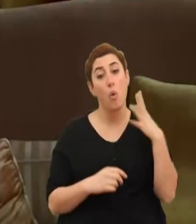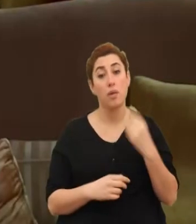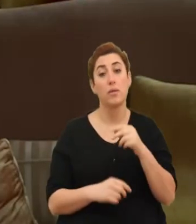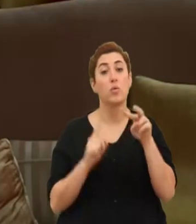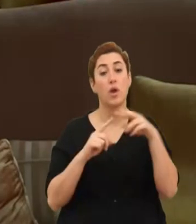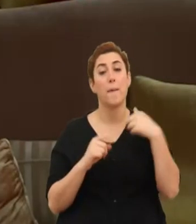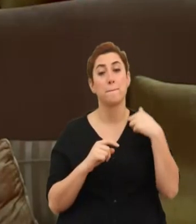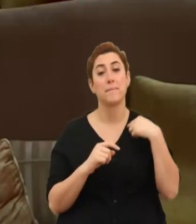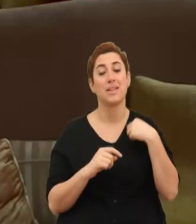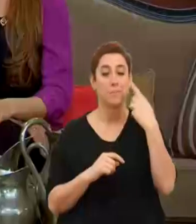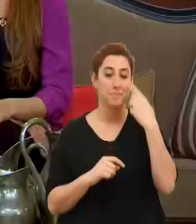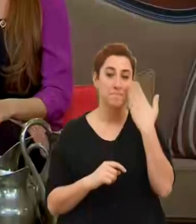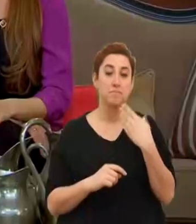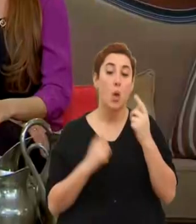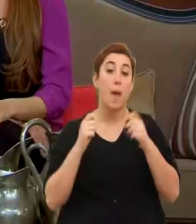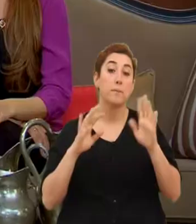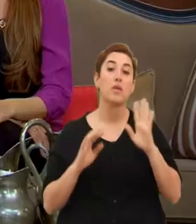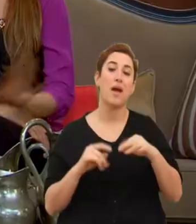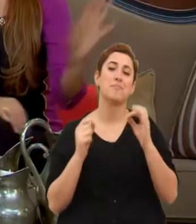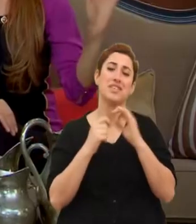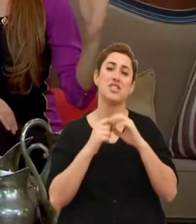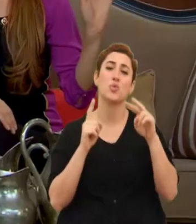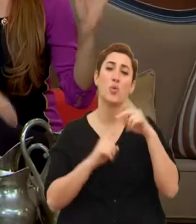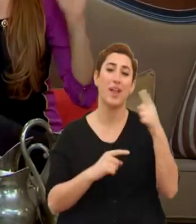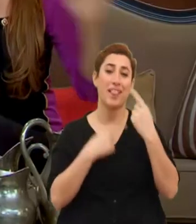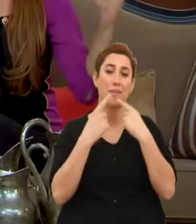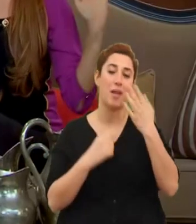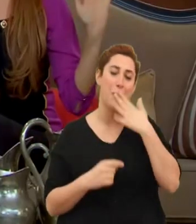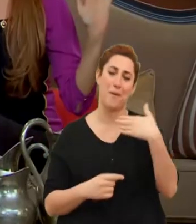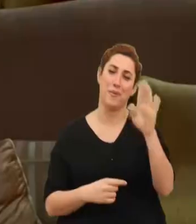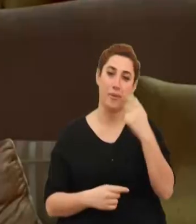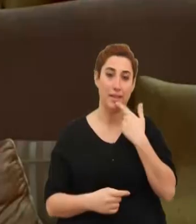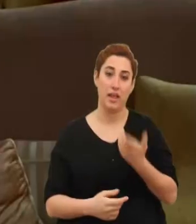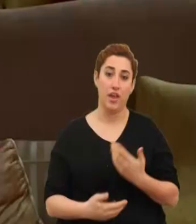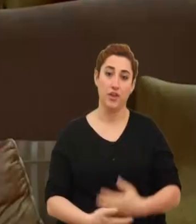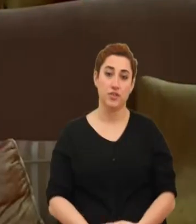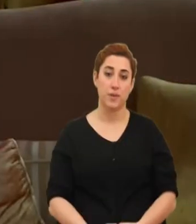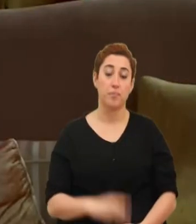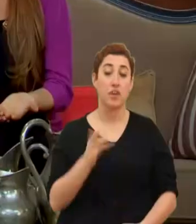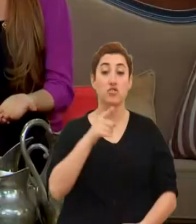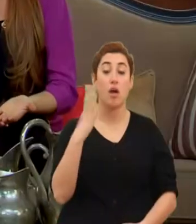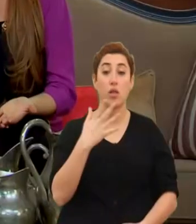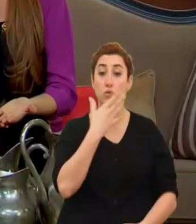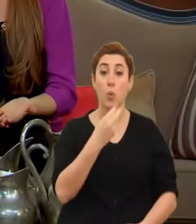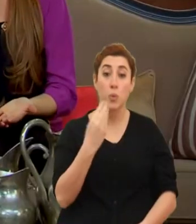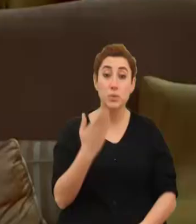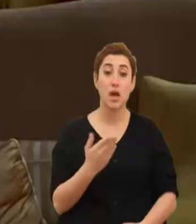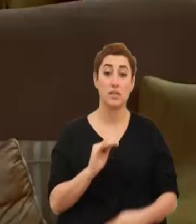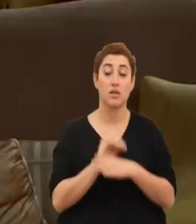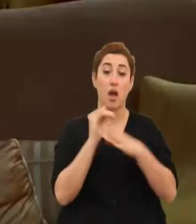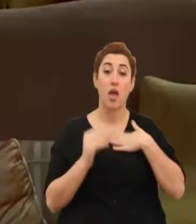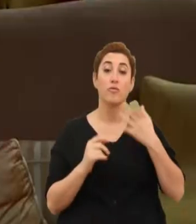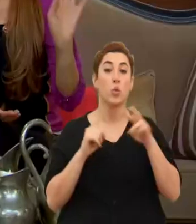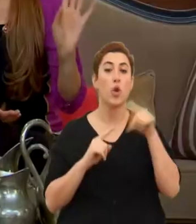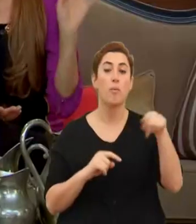ya. Nurhan beni çekici bulmuyordur. Ay yani Biricik, Nurhan'ın deyimiyle yok artık yani. Ayrıca sen hala çok güzelsin hayatım.